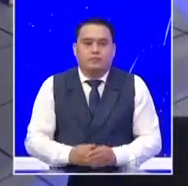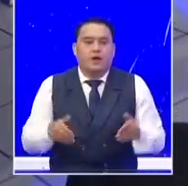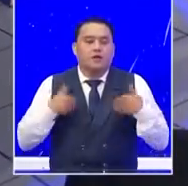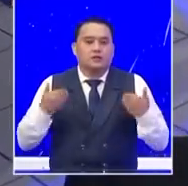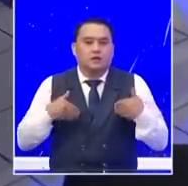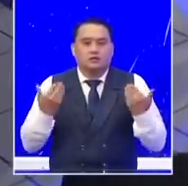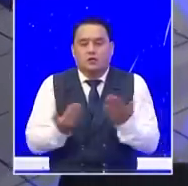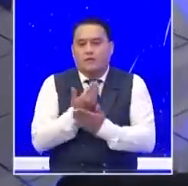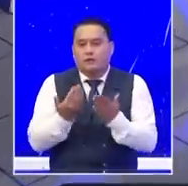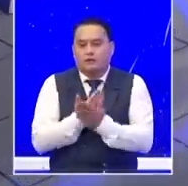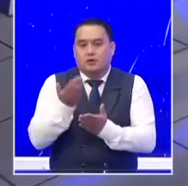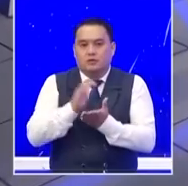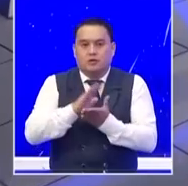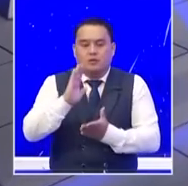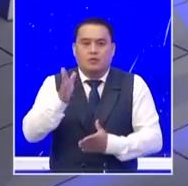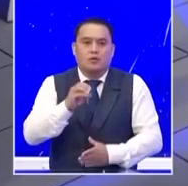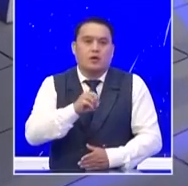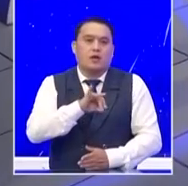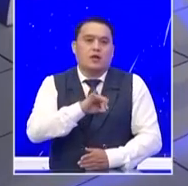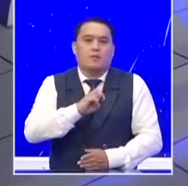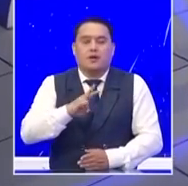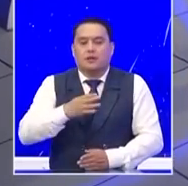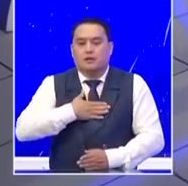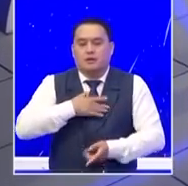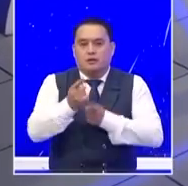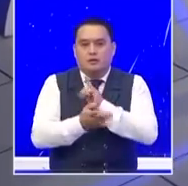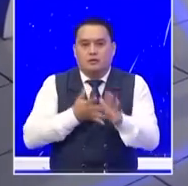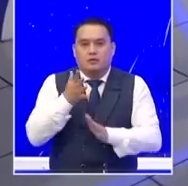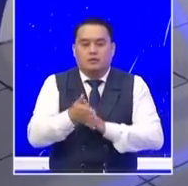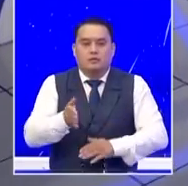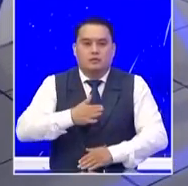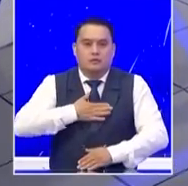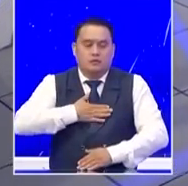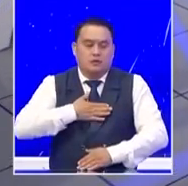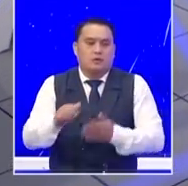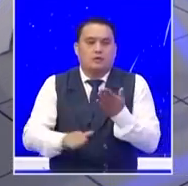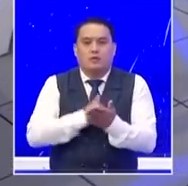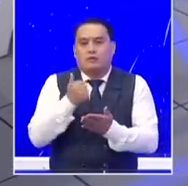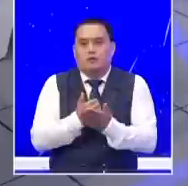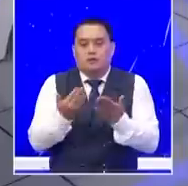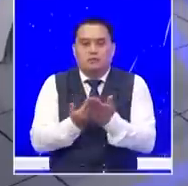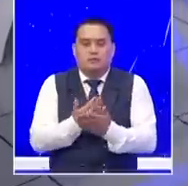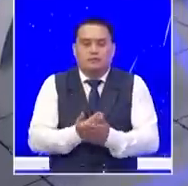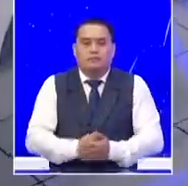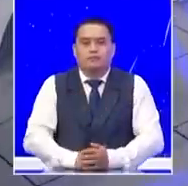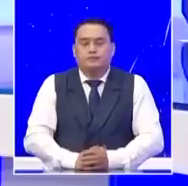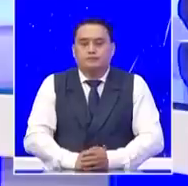Здравствуйте, время новостей на телеканале ЖТСУ. В студии прямого эфира Еламан Раймбеков. И сурдоперевод обеспечивает Марат Жумабеков.